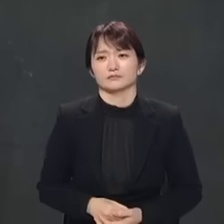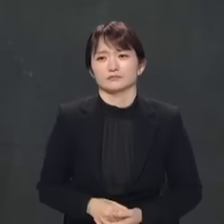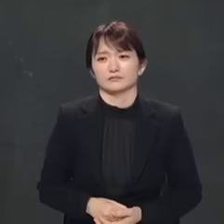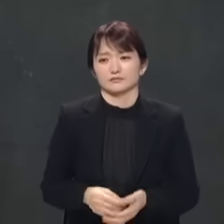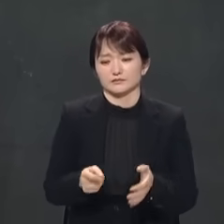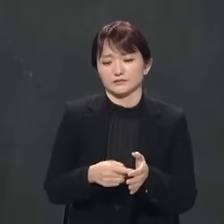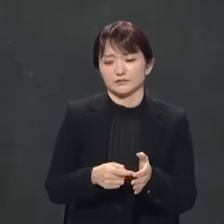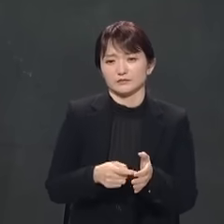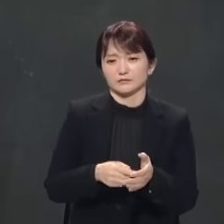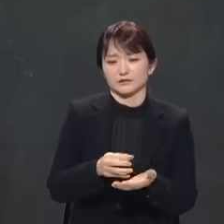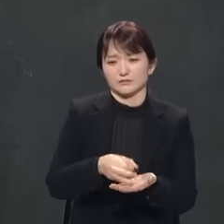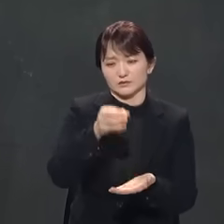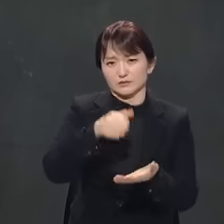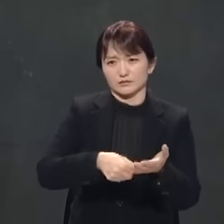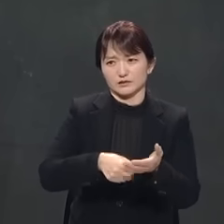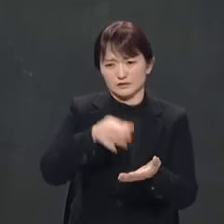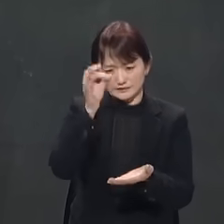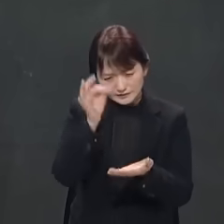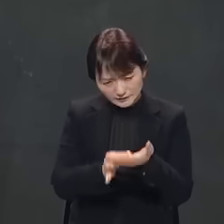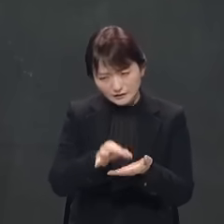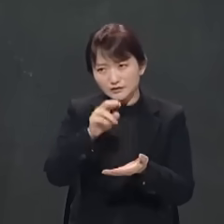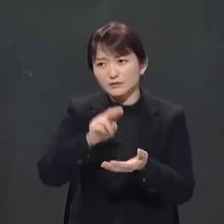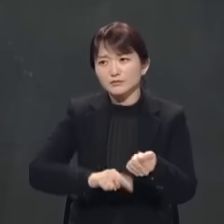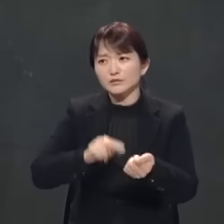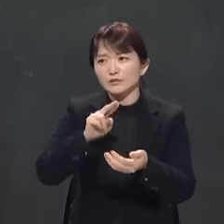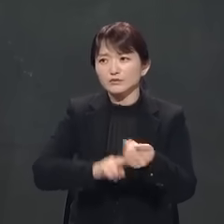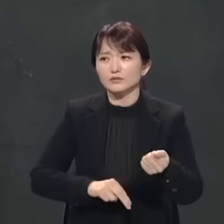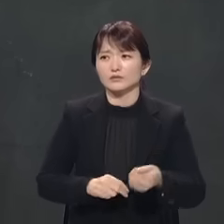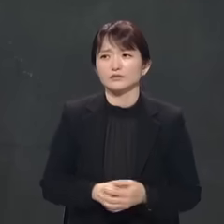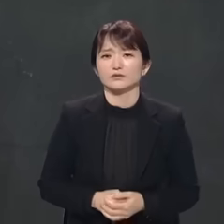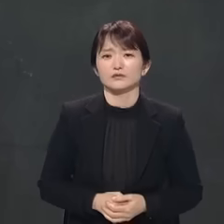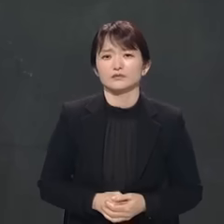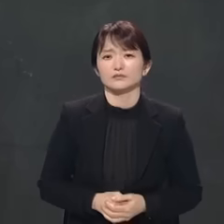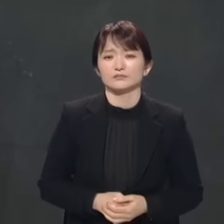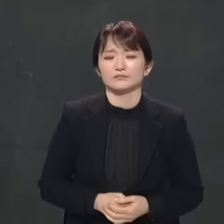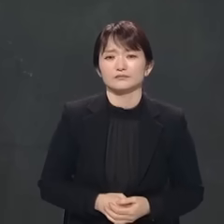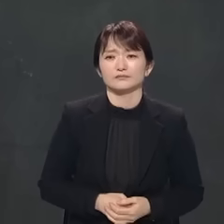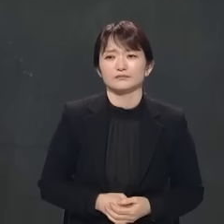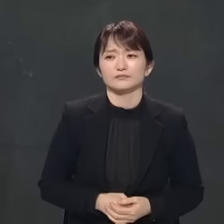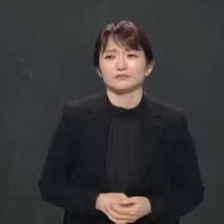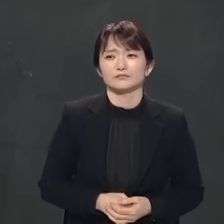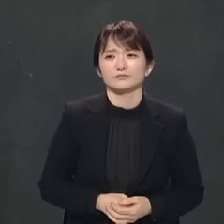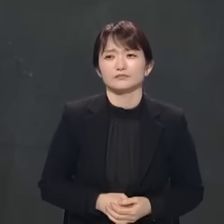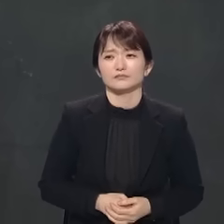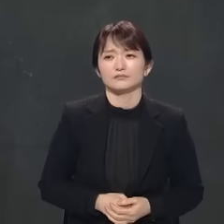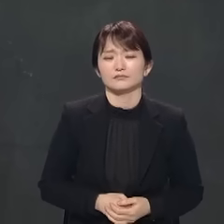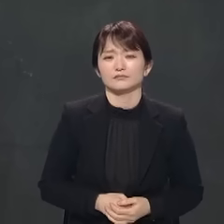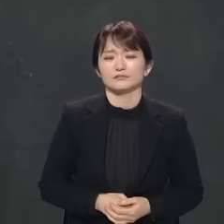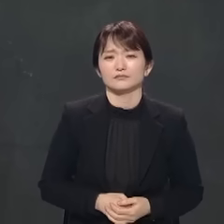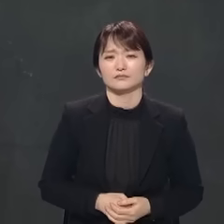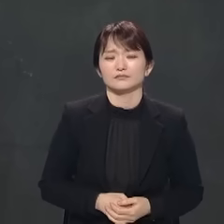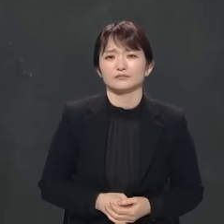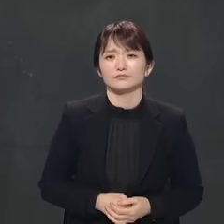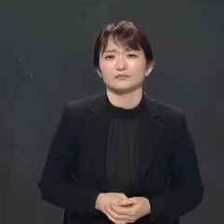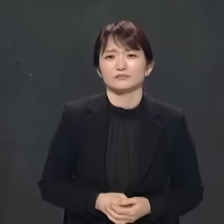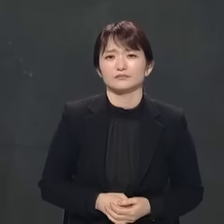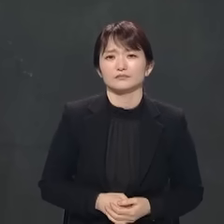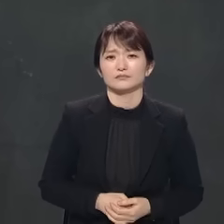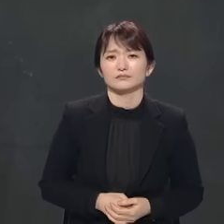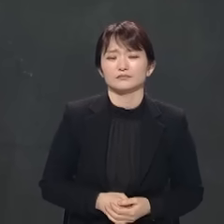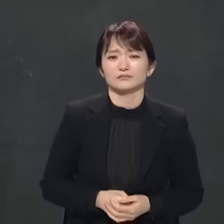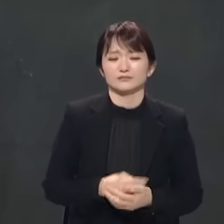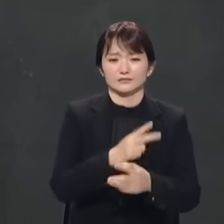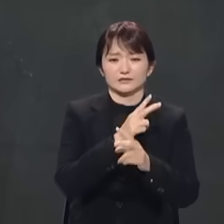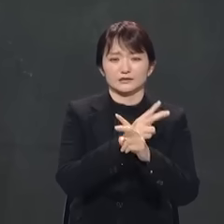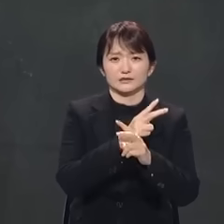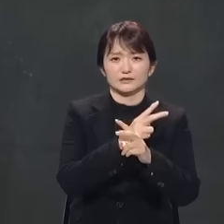명품들을 싼 값에 막 팔아넘기기 시작을 한 겁니다. 그러다 보니까 웃지 못할 현상도 벌어졌습니다. 이 저 플랫폼이 저렇게 매너 온도라고 해서 그